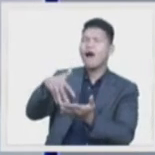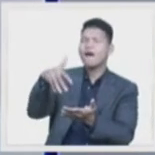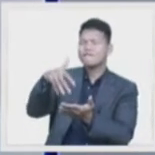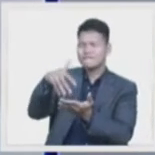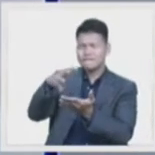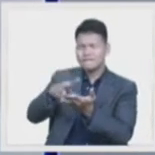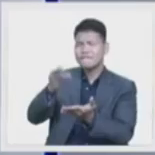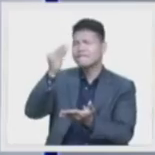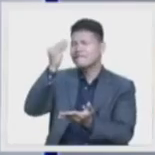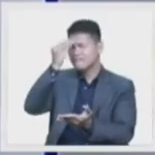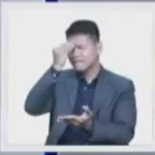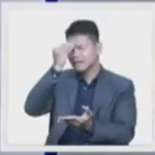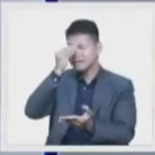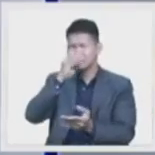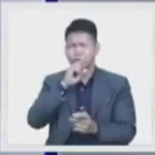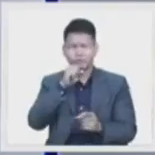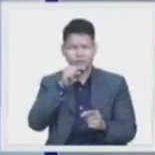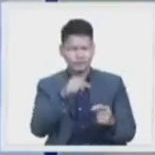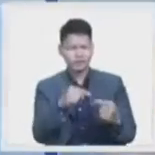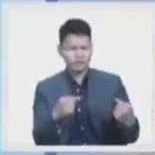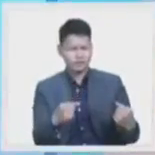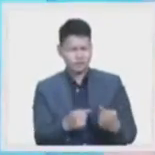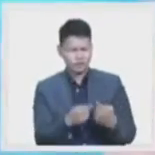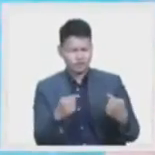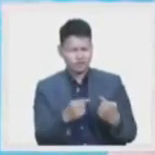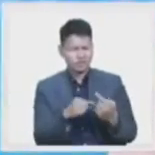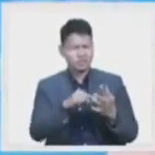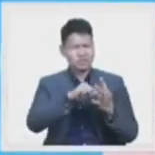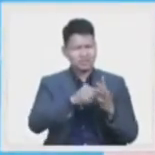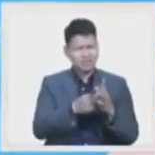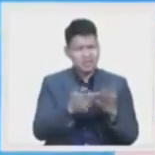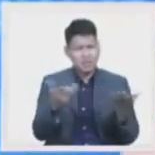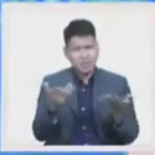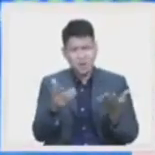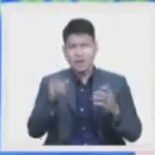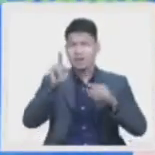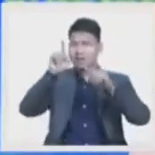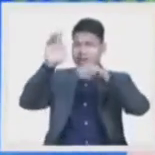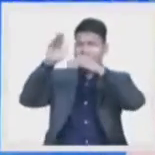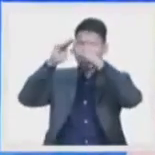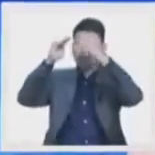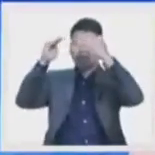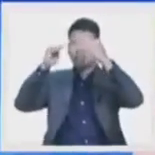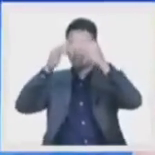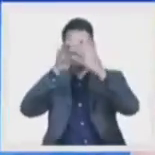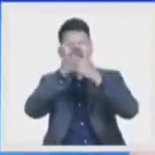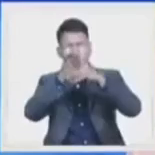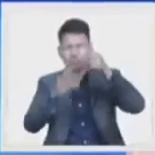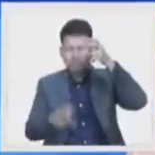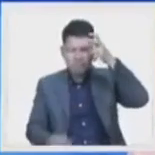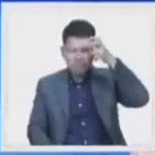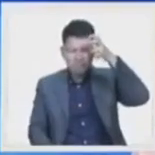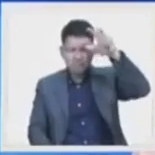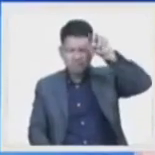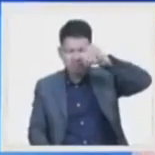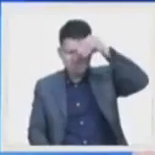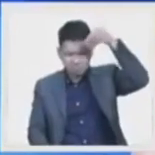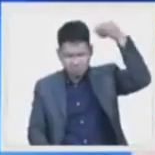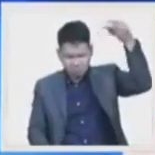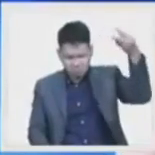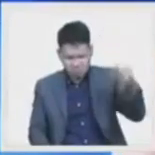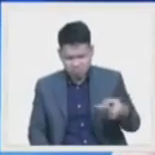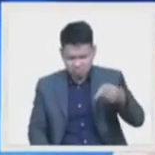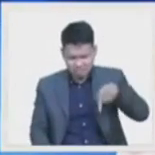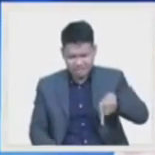nga ang sala nagasugod dito sa langit pinaagi kang Satanas. Nailusa din ni sa yuta, wala